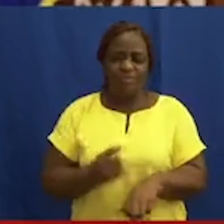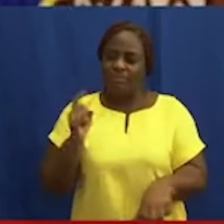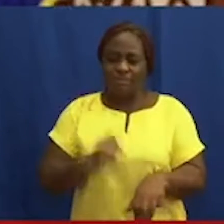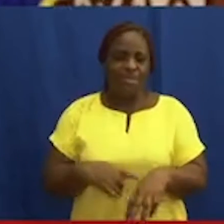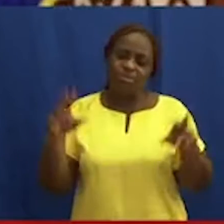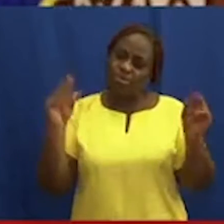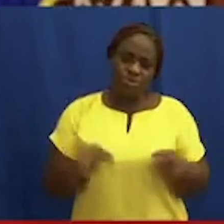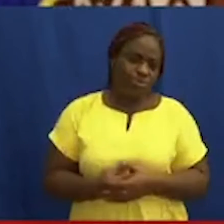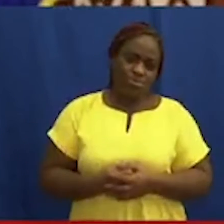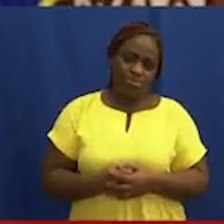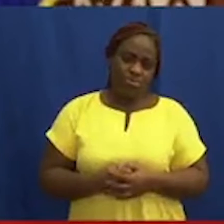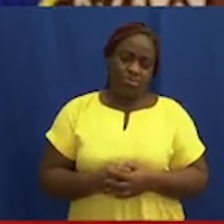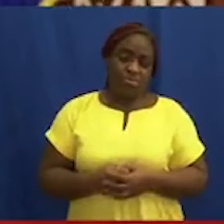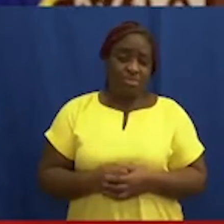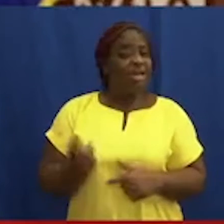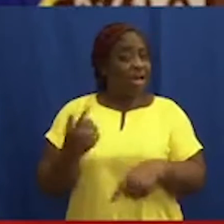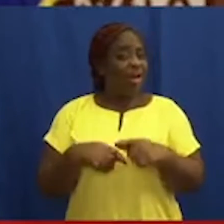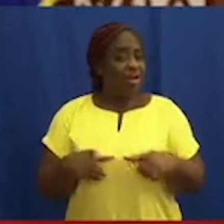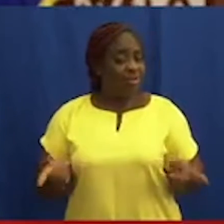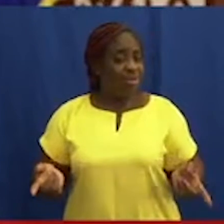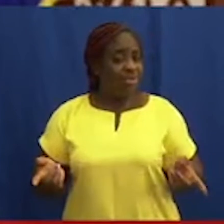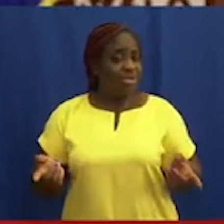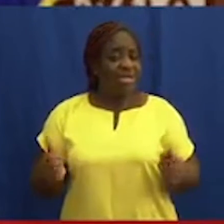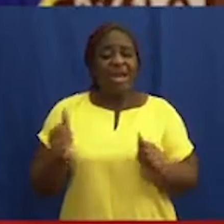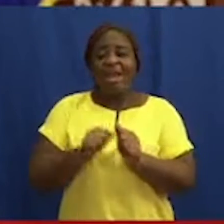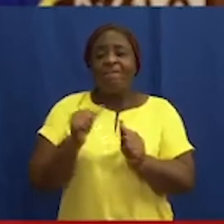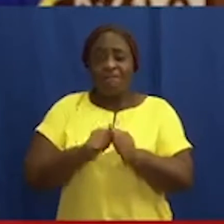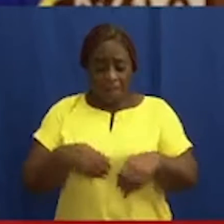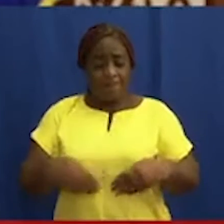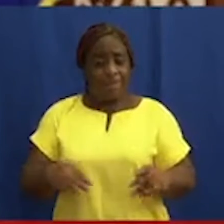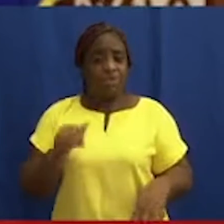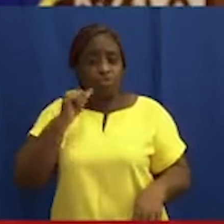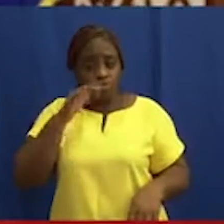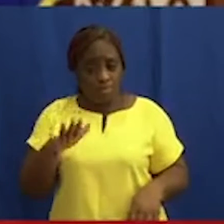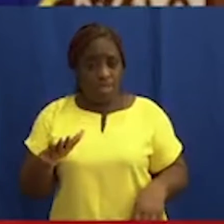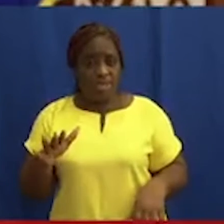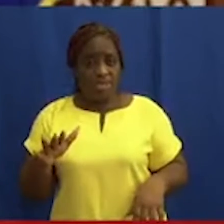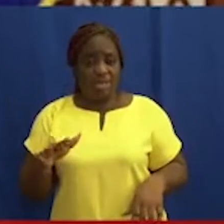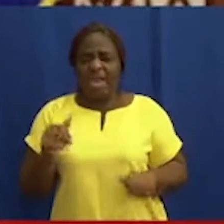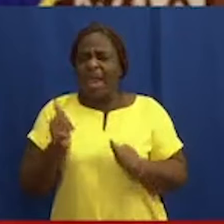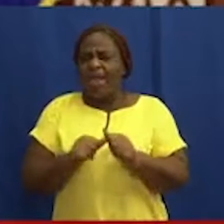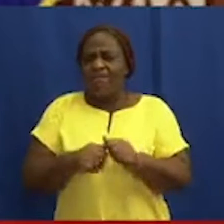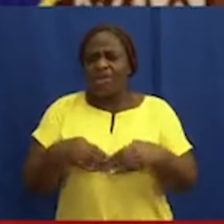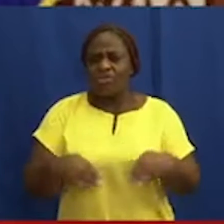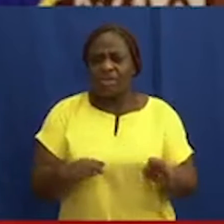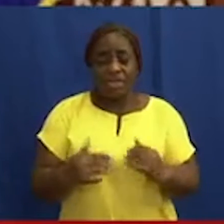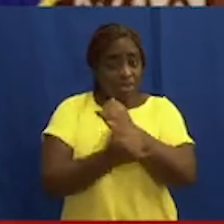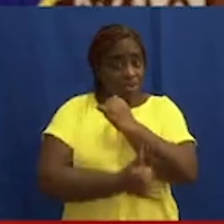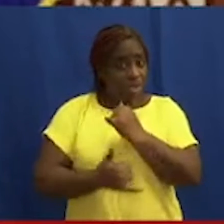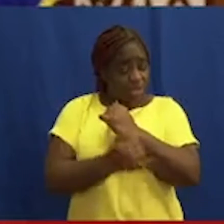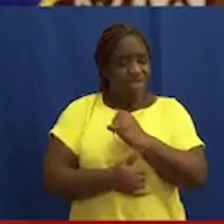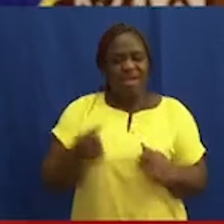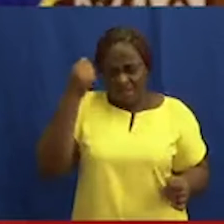zai taimakawa talaka mun kuma dauko ra'ayi na cewa zamu